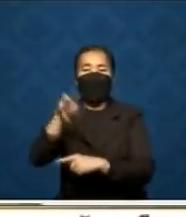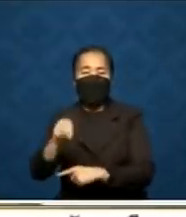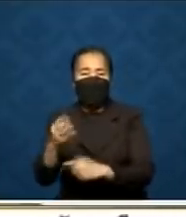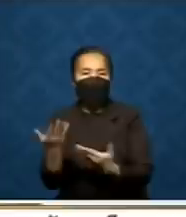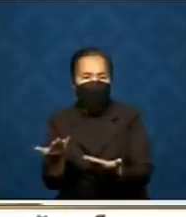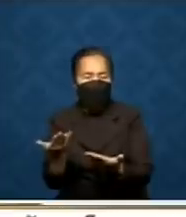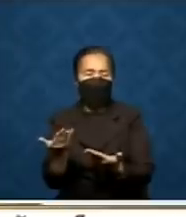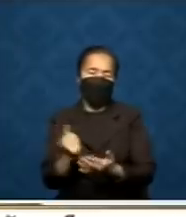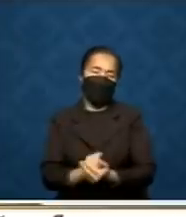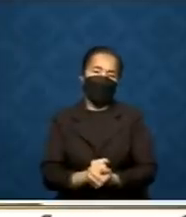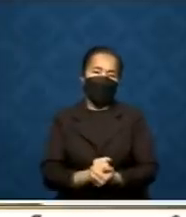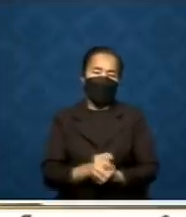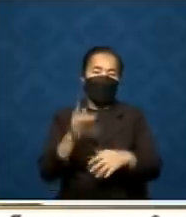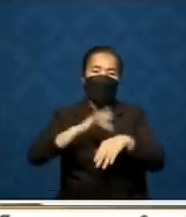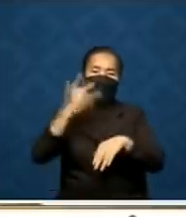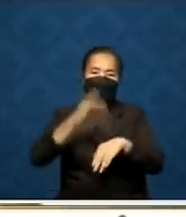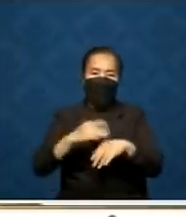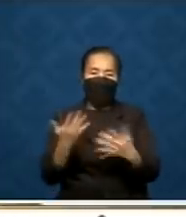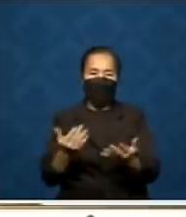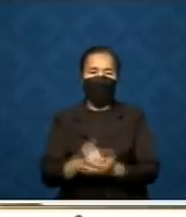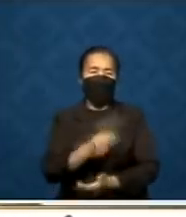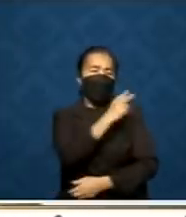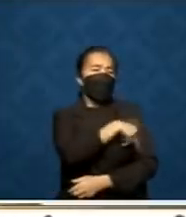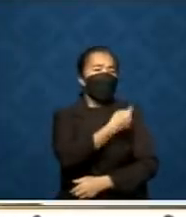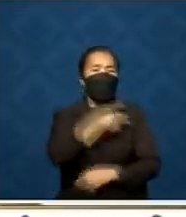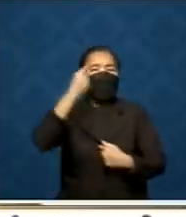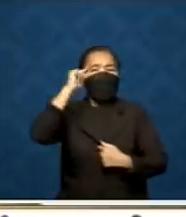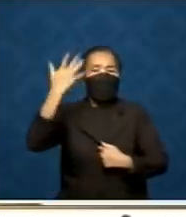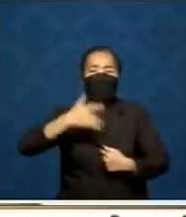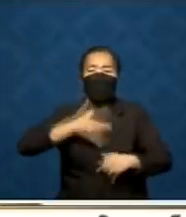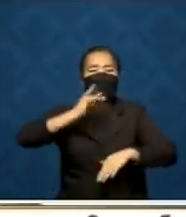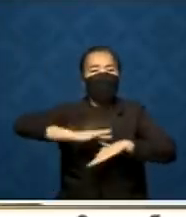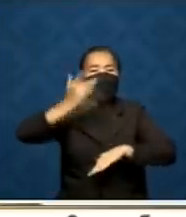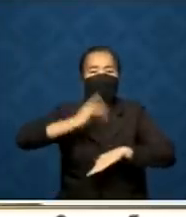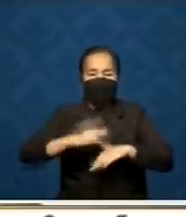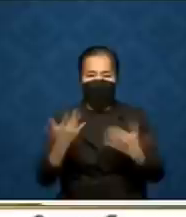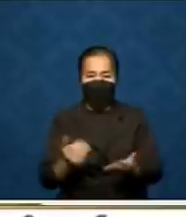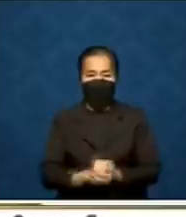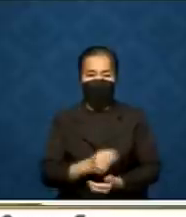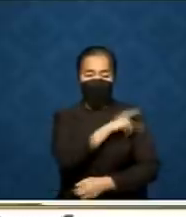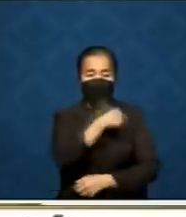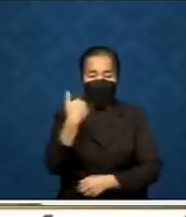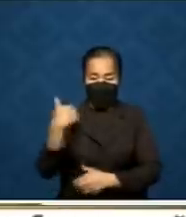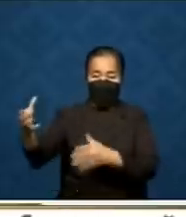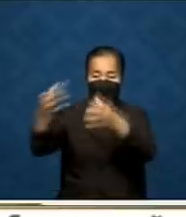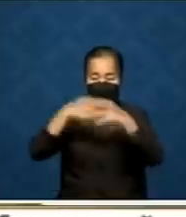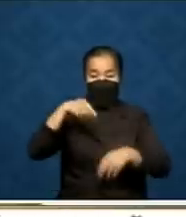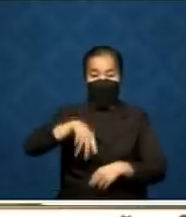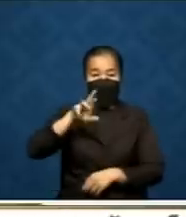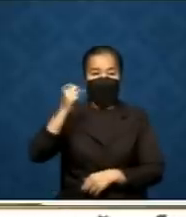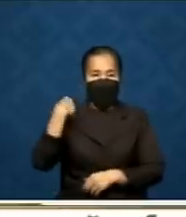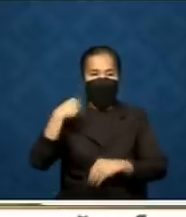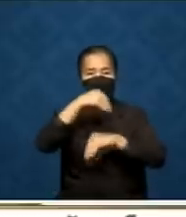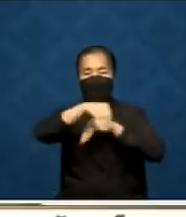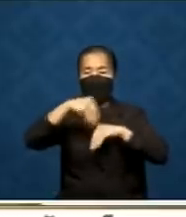ค่าหรอกหมอเขาก็แสดงออกธรรมชาติเมื่อวันก่อนก็มาถึงสะพานชมรมแพทย์อะไรฮะเครือข่าย